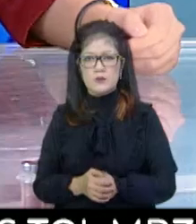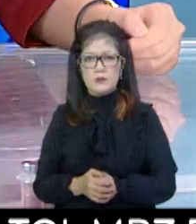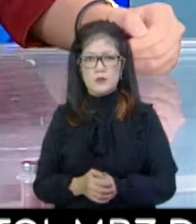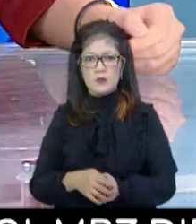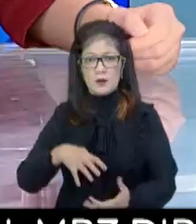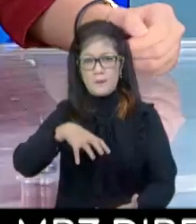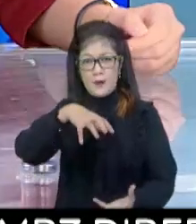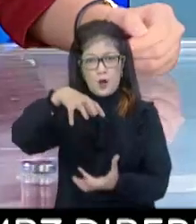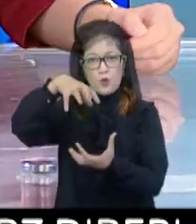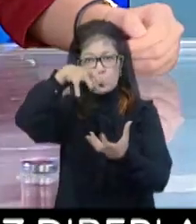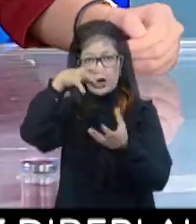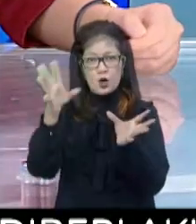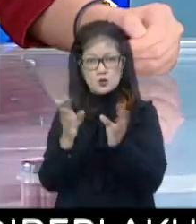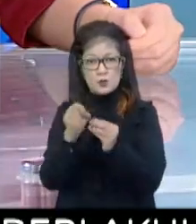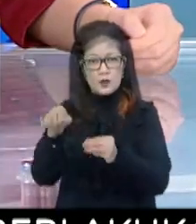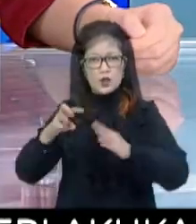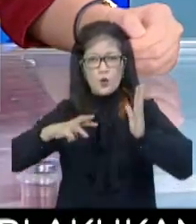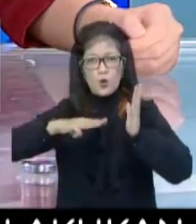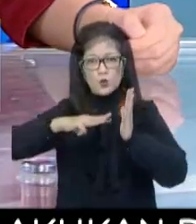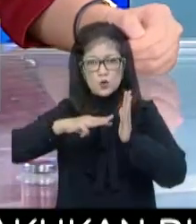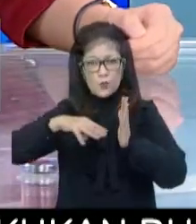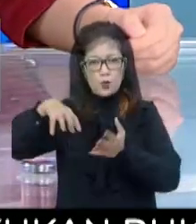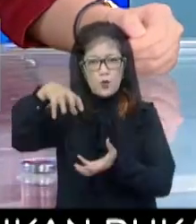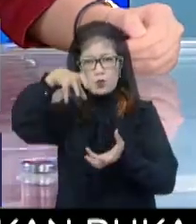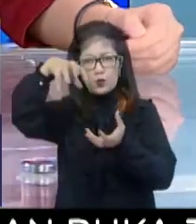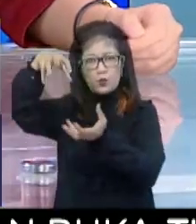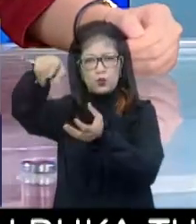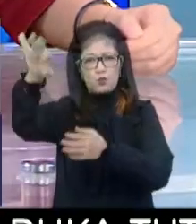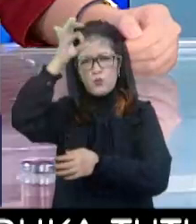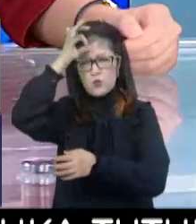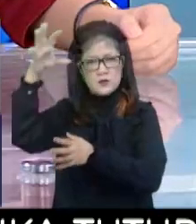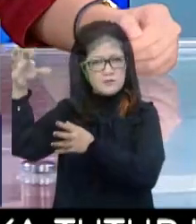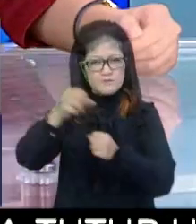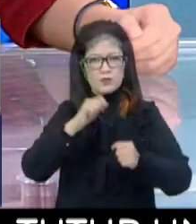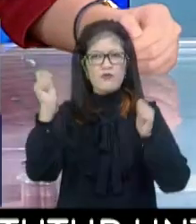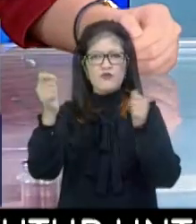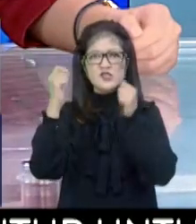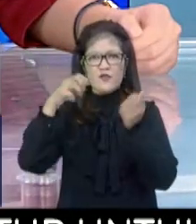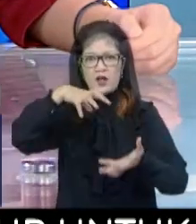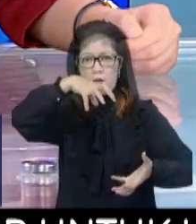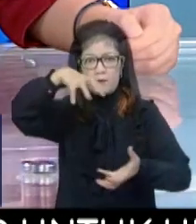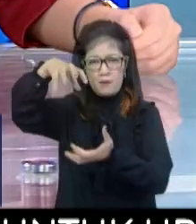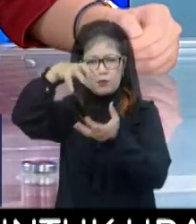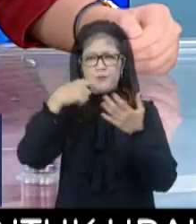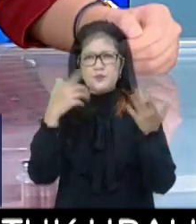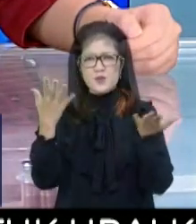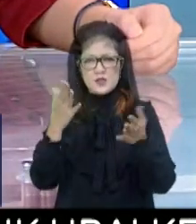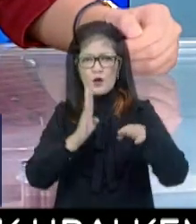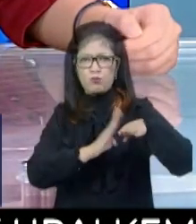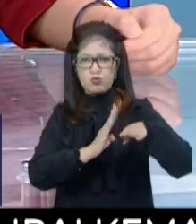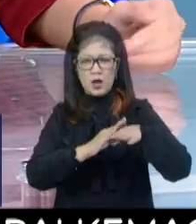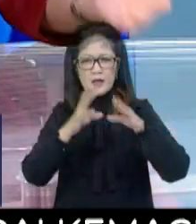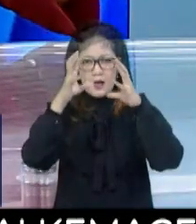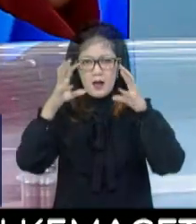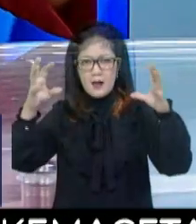Pemirsa, sejumlah balon udara di Wonosobo batal mengudara usai diamankan oleh pihak kepolisian. Festival balon udara biasa digelar setelah Hari Raya Idul